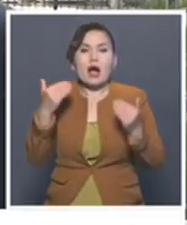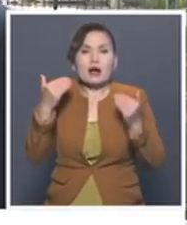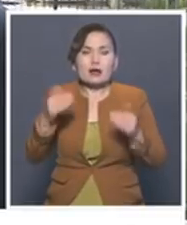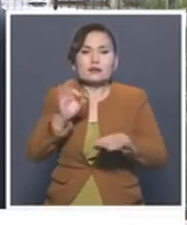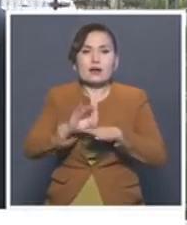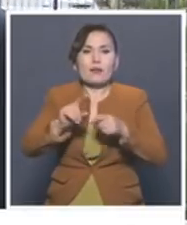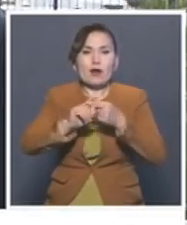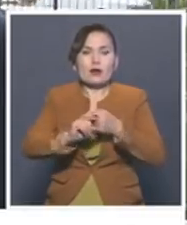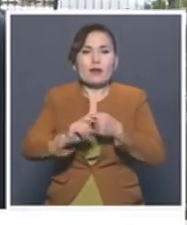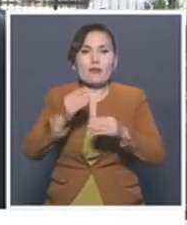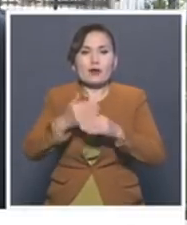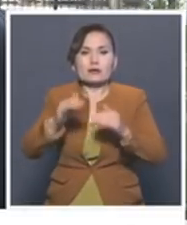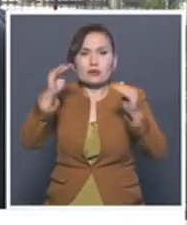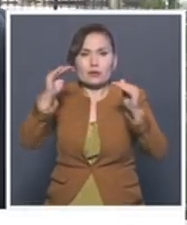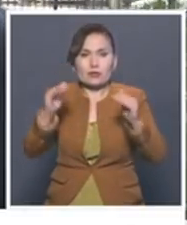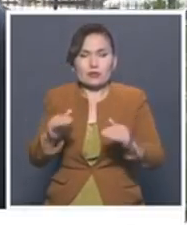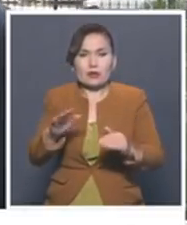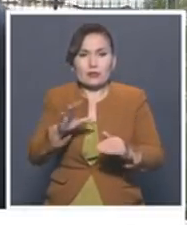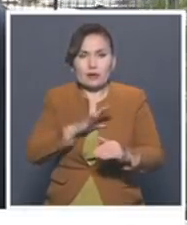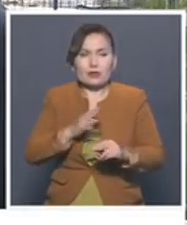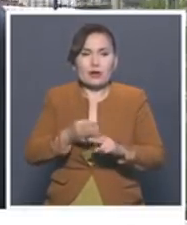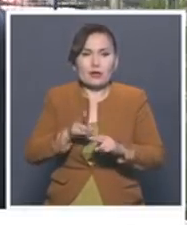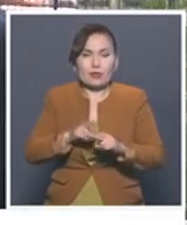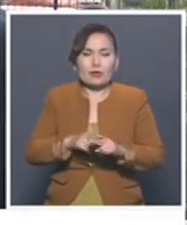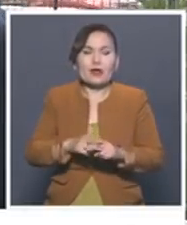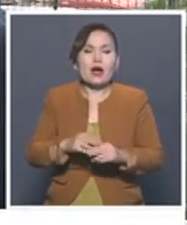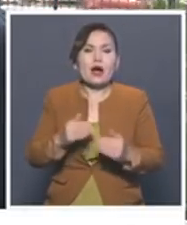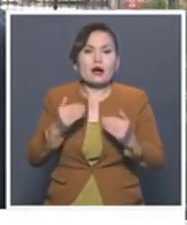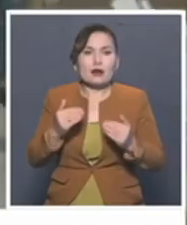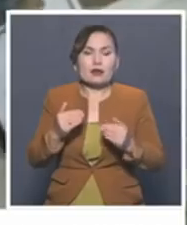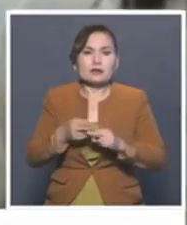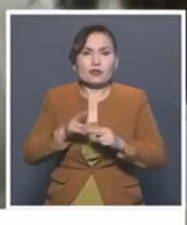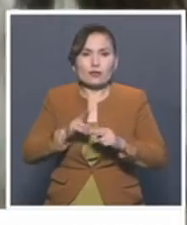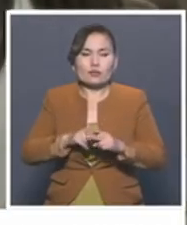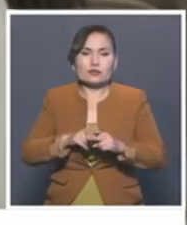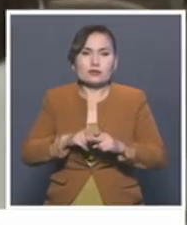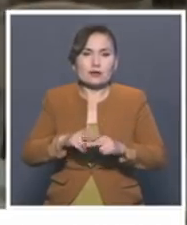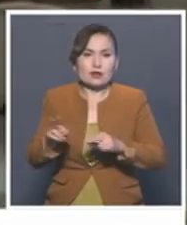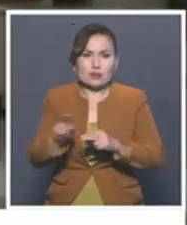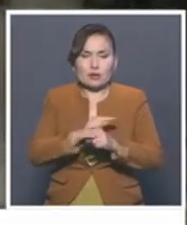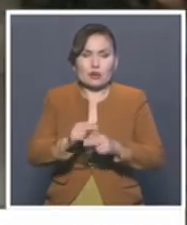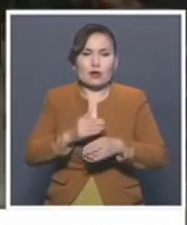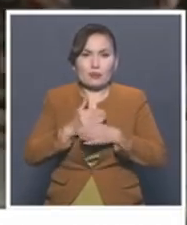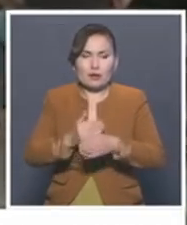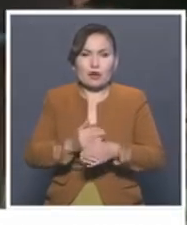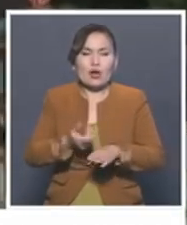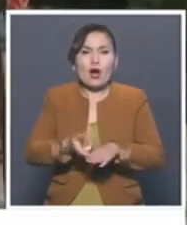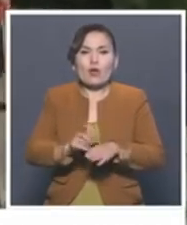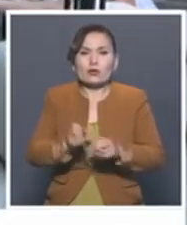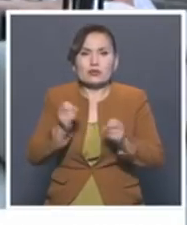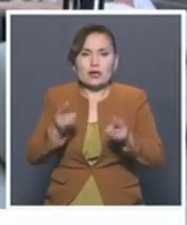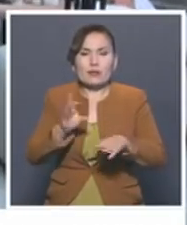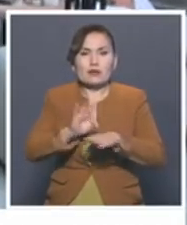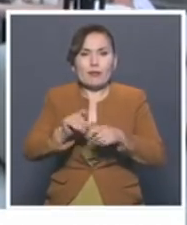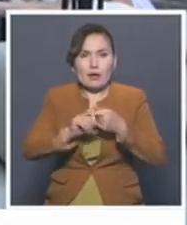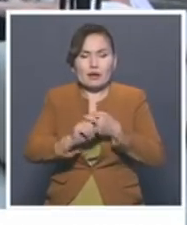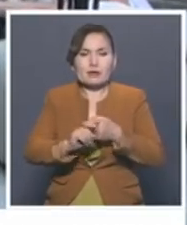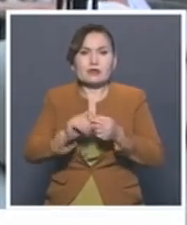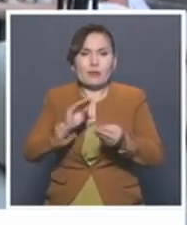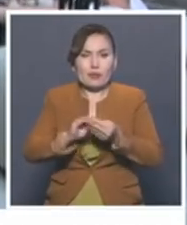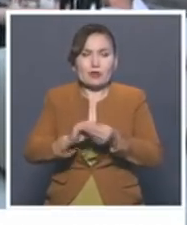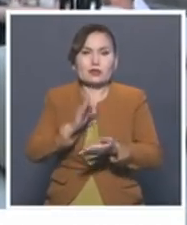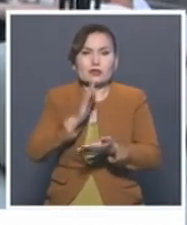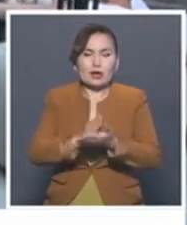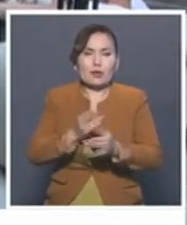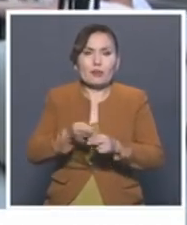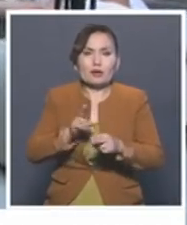түсіп жатқан науқастардың көпшілігі ауыр күйде түсіп жатыр облыстық ауруханаға. Қауіп әлі де бар. Жағдайға селқос қарағандар